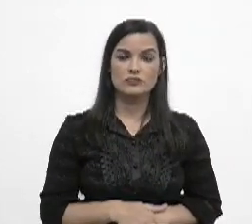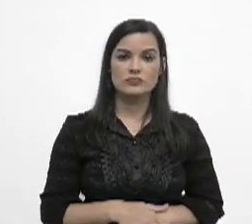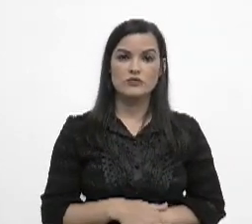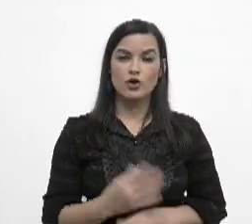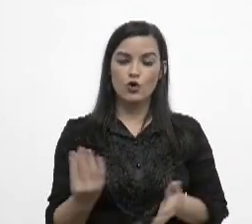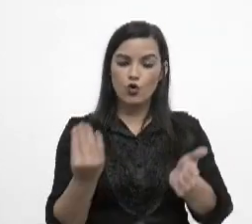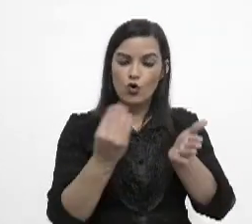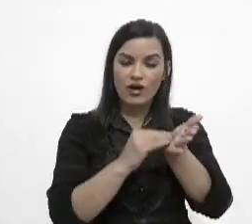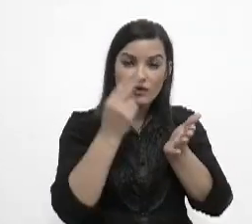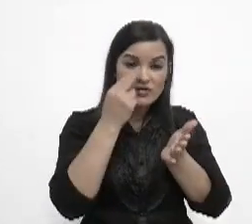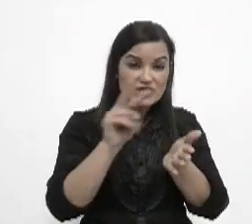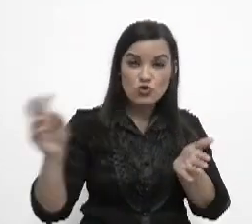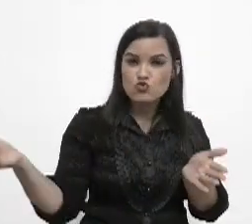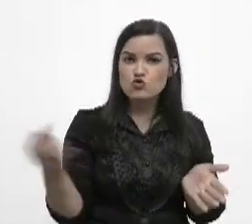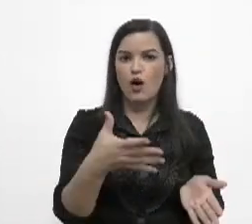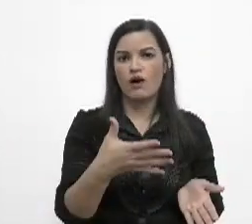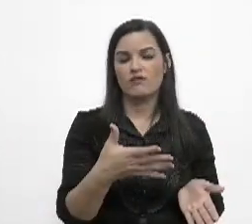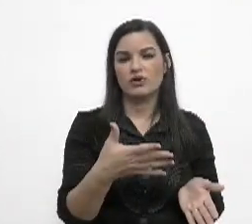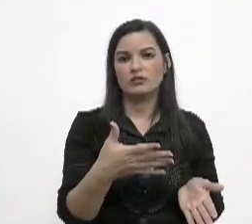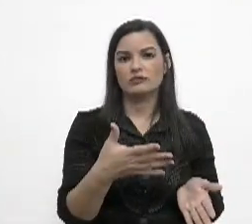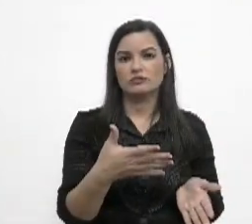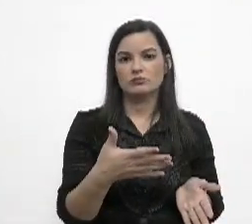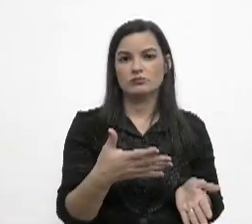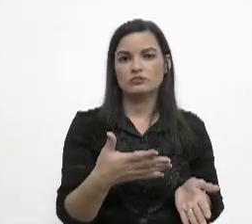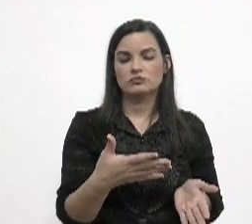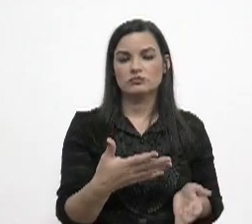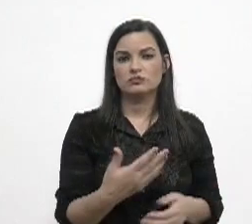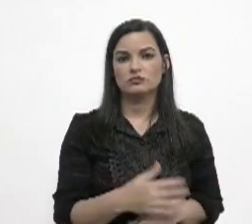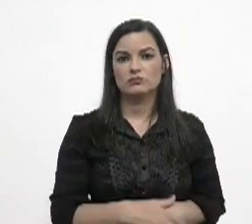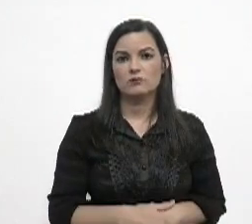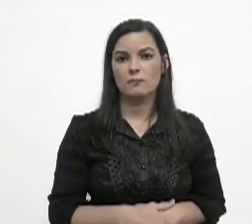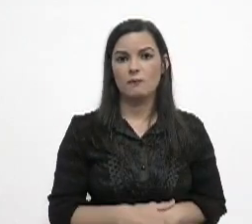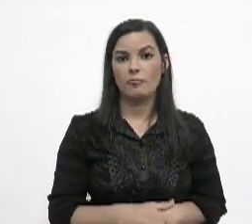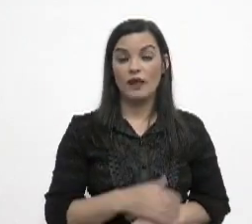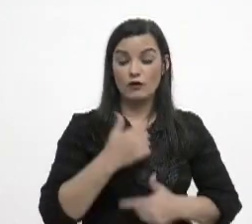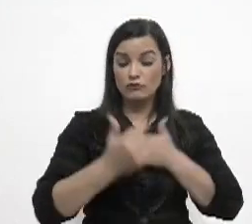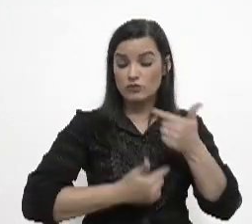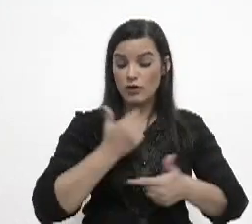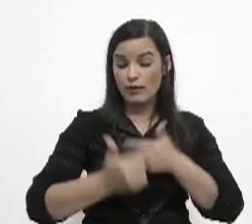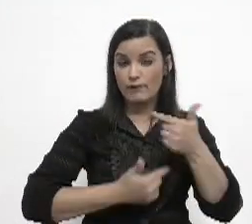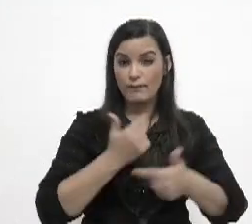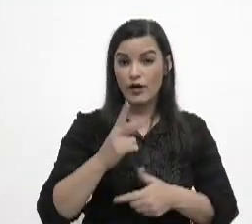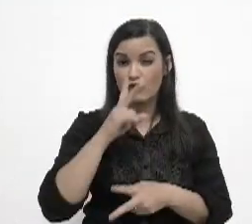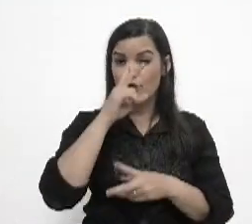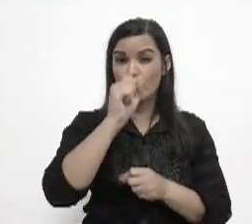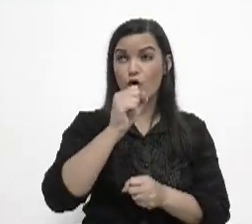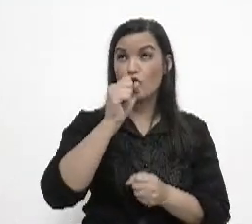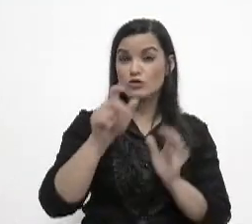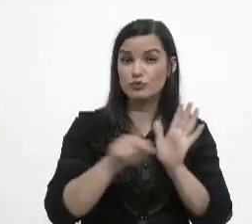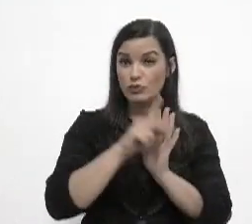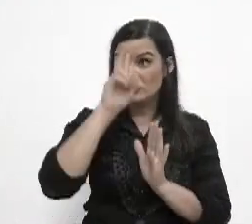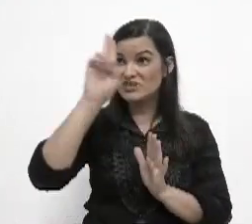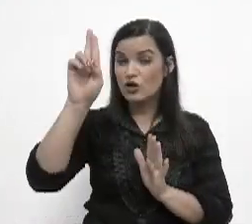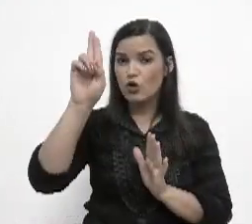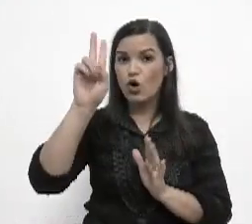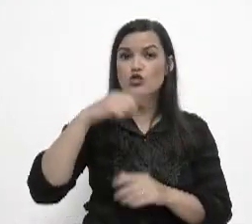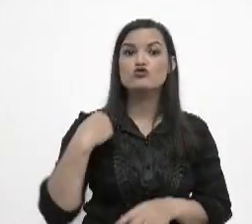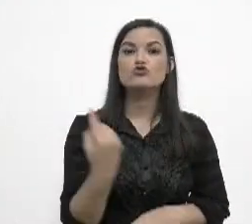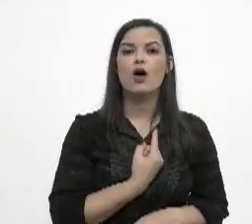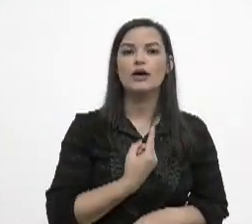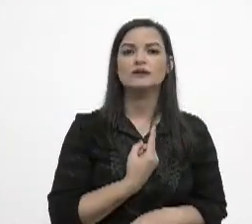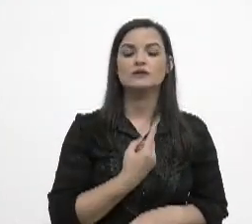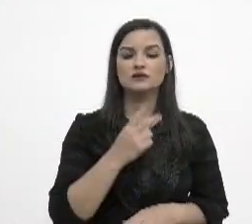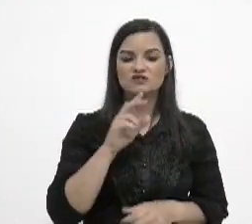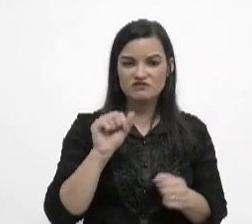이 밤에 성령의 놀라운 역사가 일어나기를 축복합니다. E que a grandiosa obra do Senhor possa estar em nós. 우리 다 같이 두 손을 높이 들고